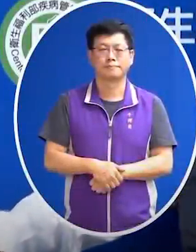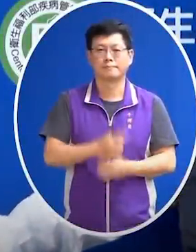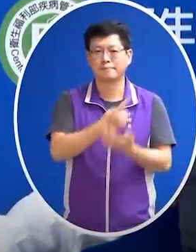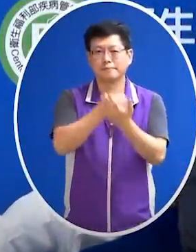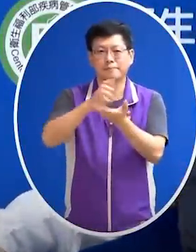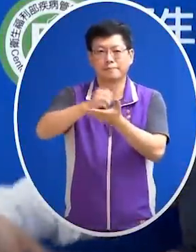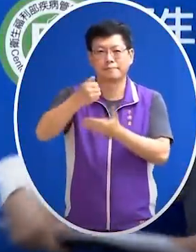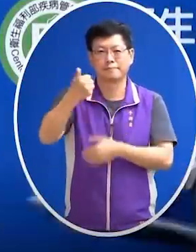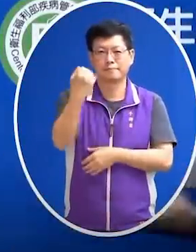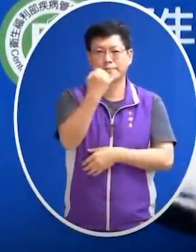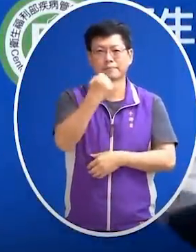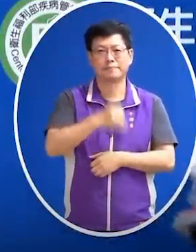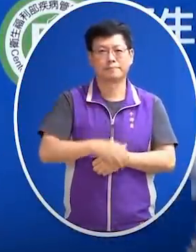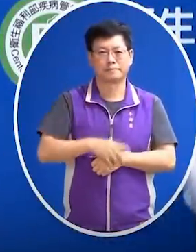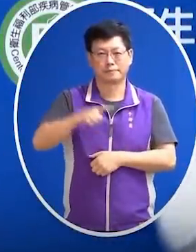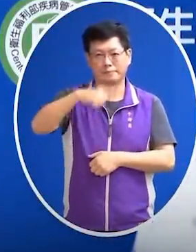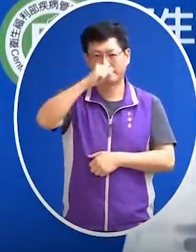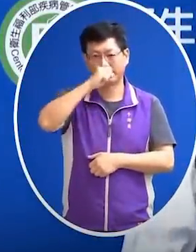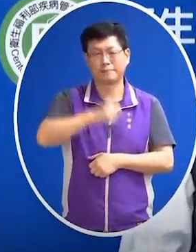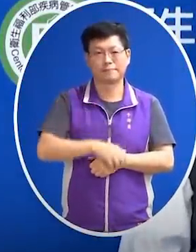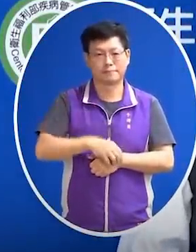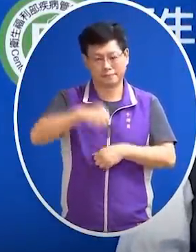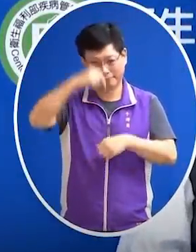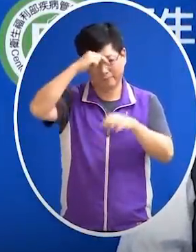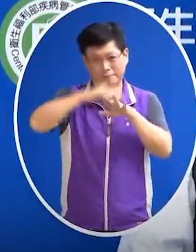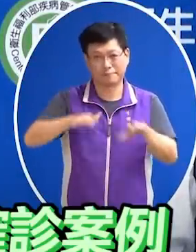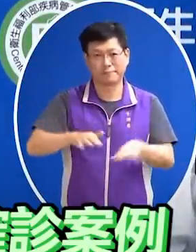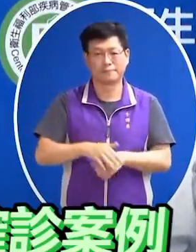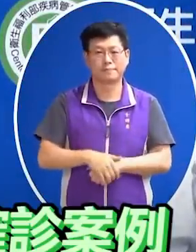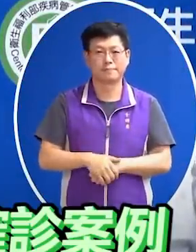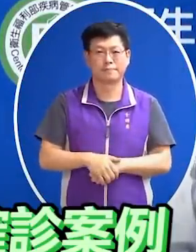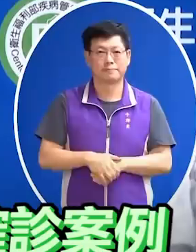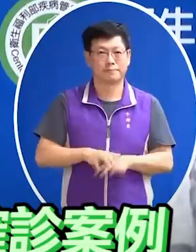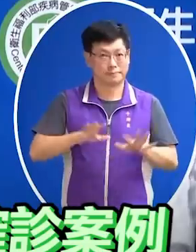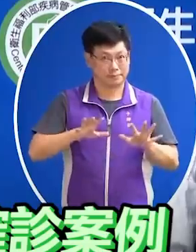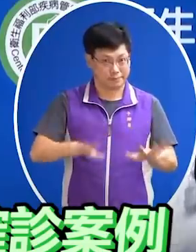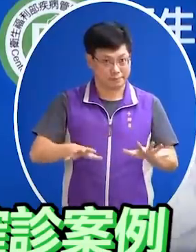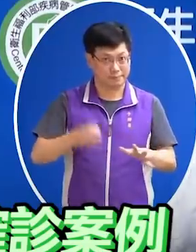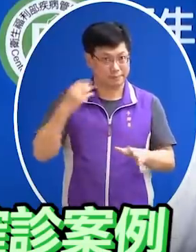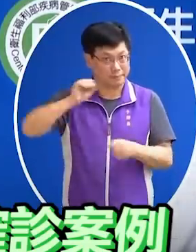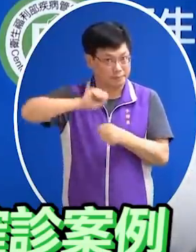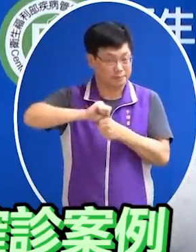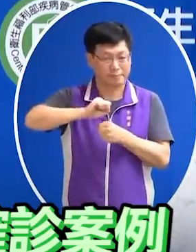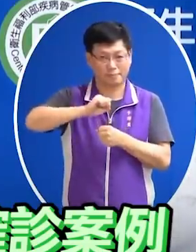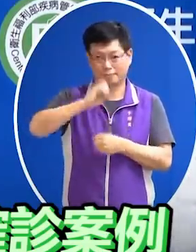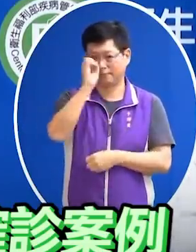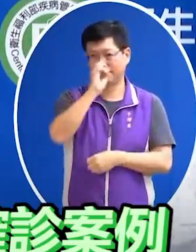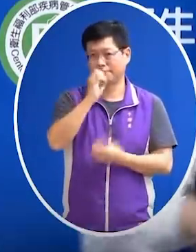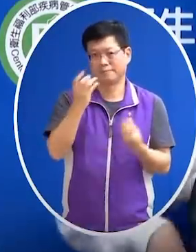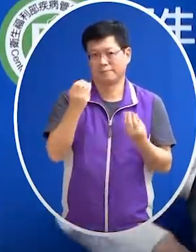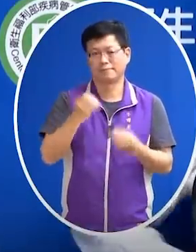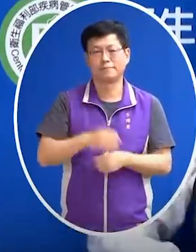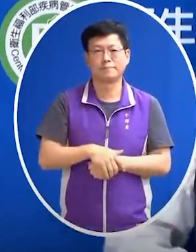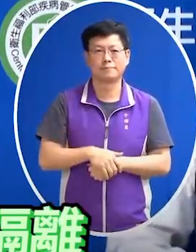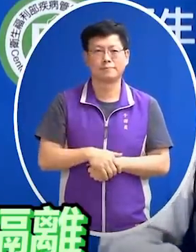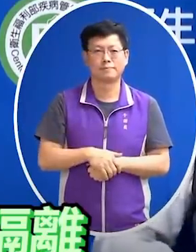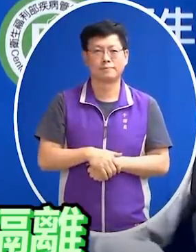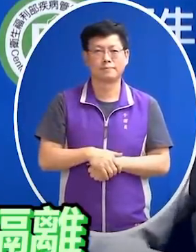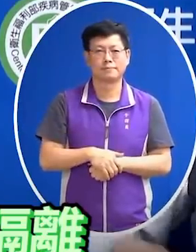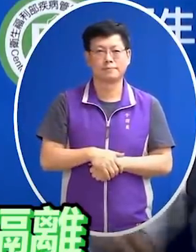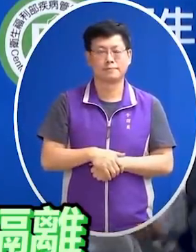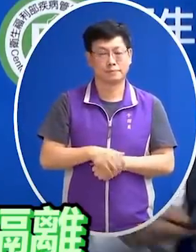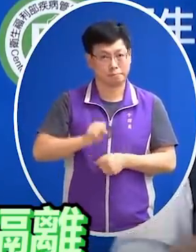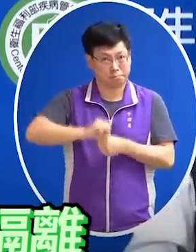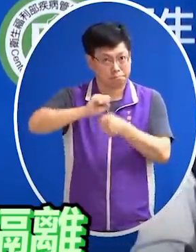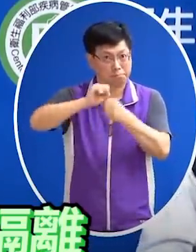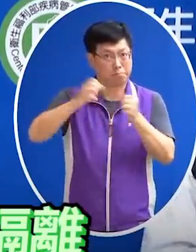好，各位记者、女士、先生，大家好，大家午安。那我们今天没有新增的确诊案例，那累